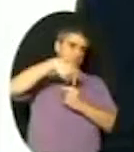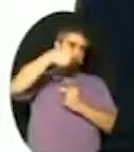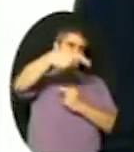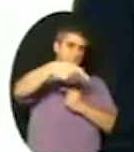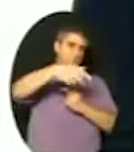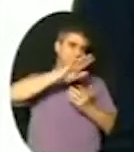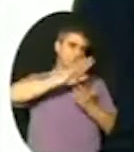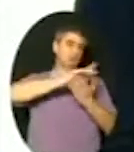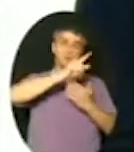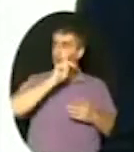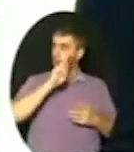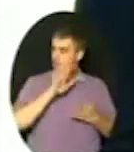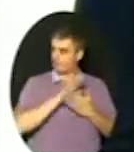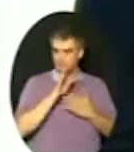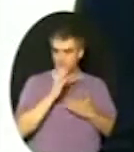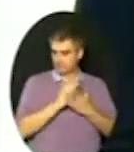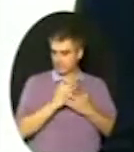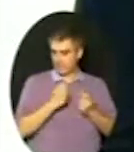2014-15